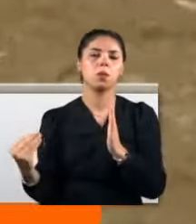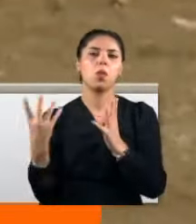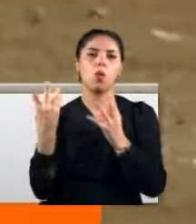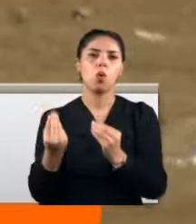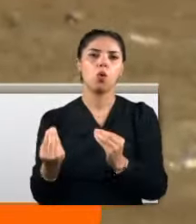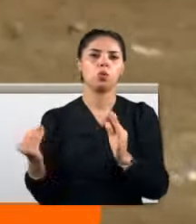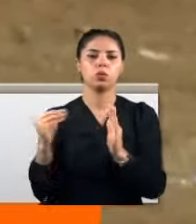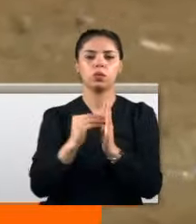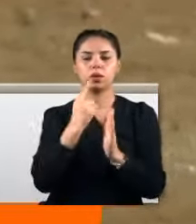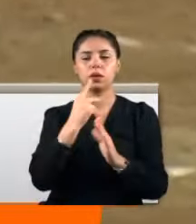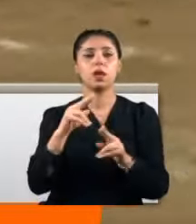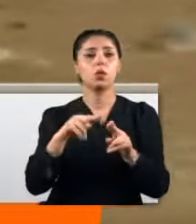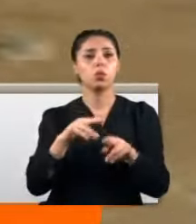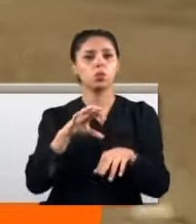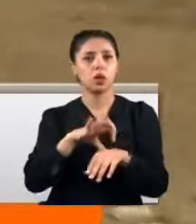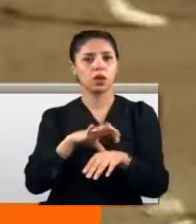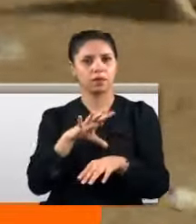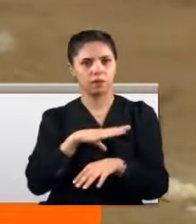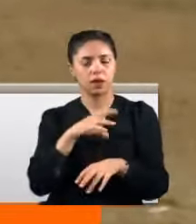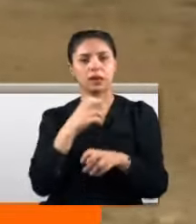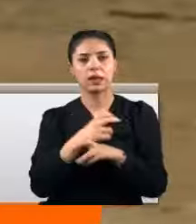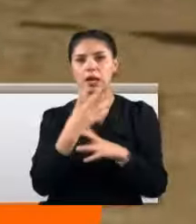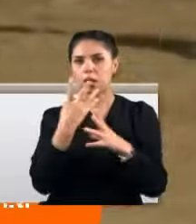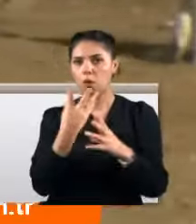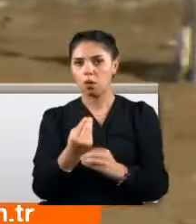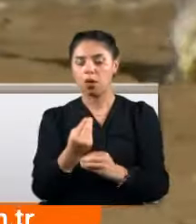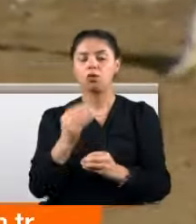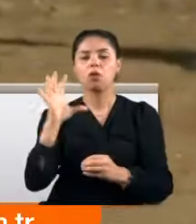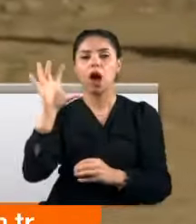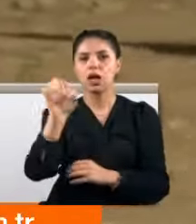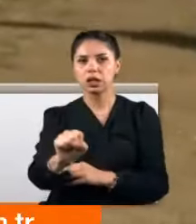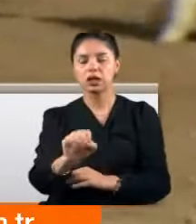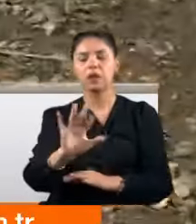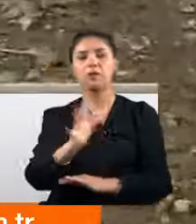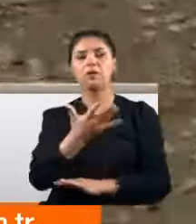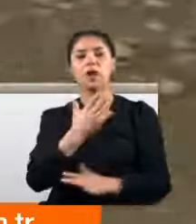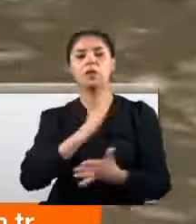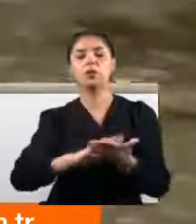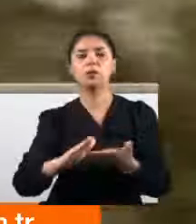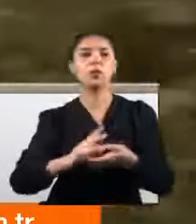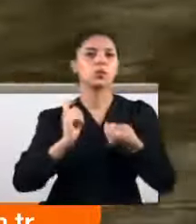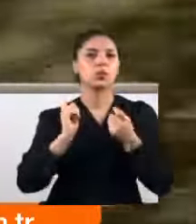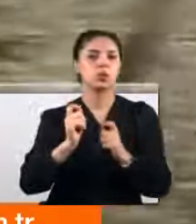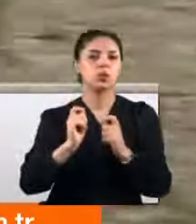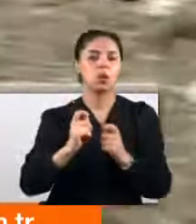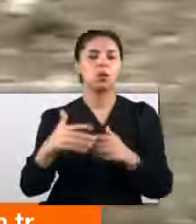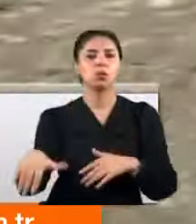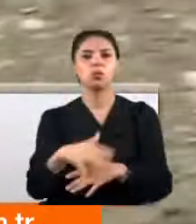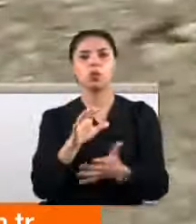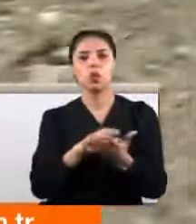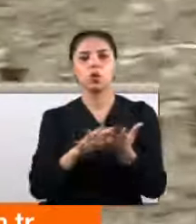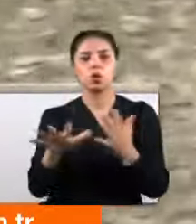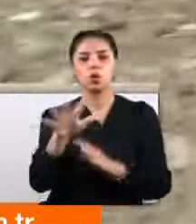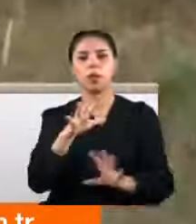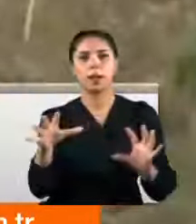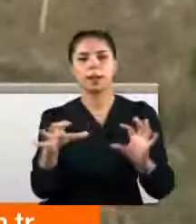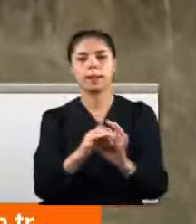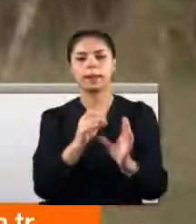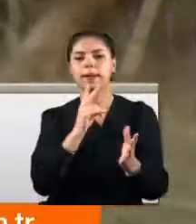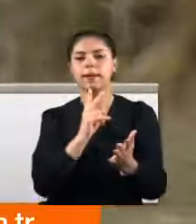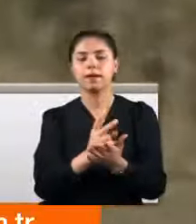Yani kuduz riski taşıyan, risk yaratacak kadar saldırganlaşmış, rehabilite edilme imkanı olmayan sokak köpekleriyle ilgili